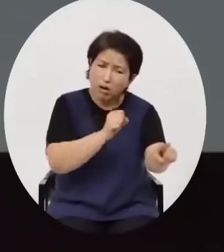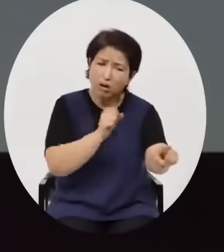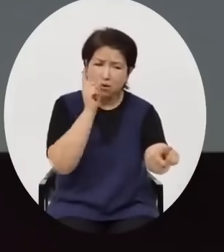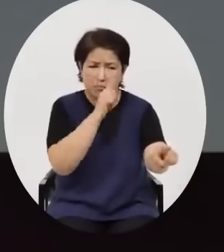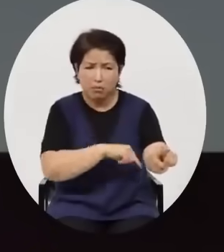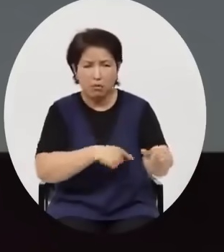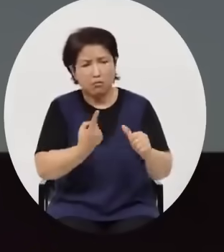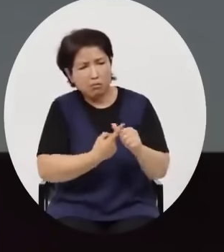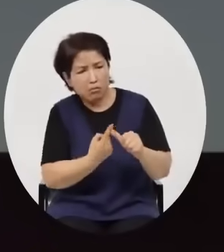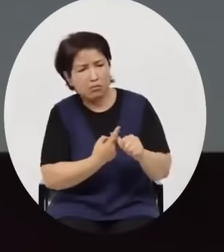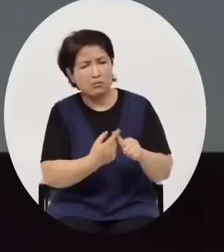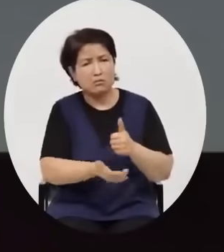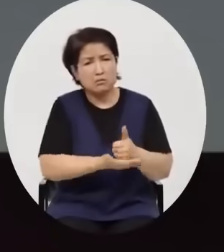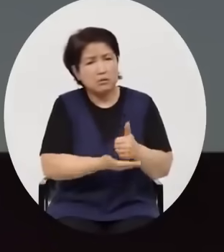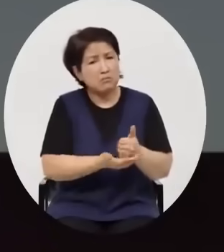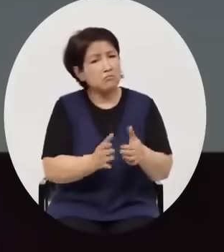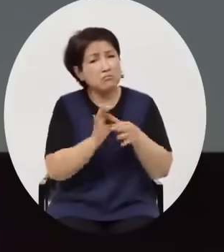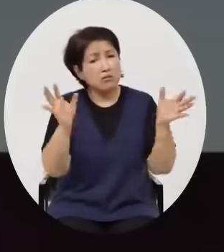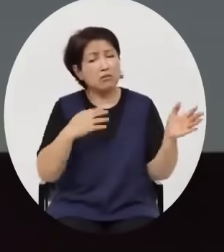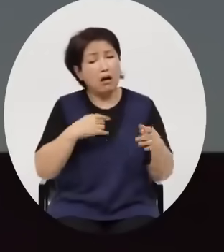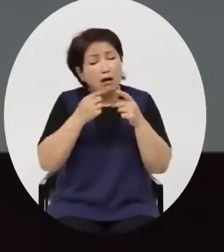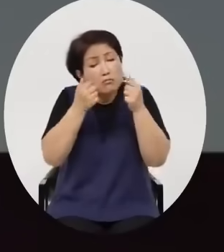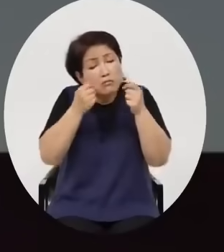싫어하든지 내 눈치 안 보고 말하잖아요.